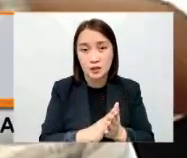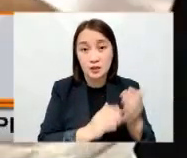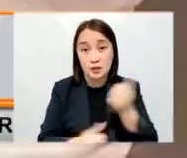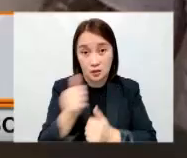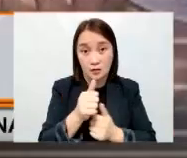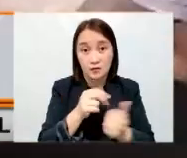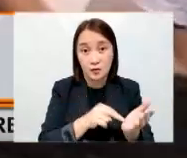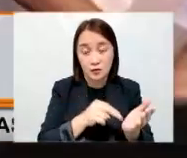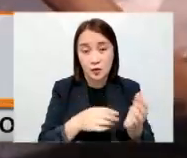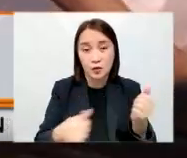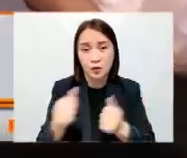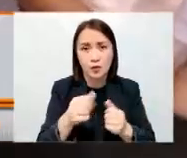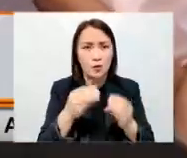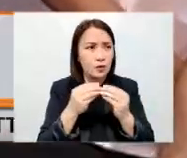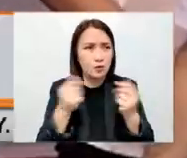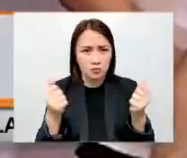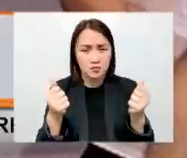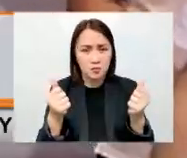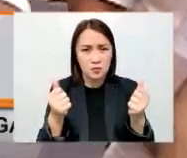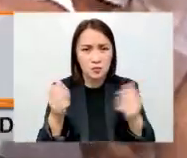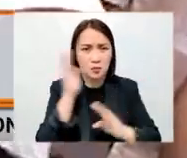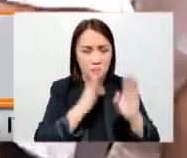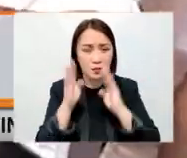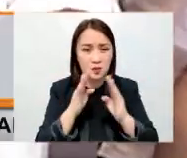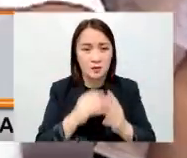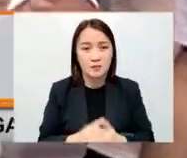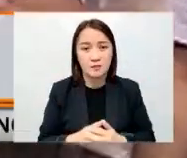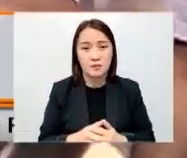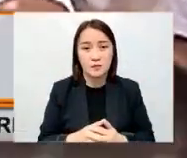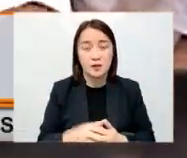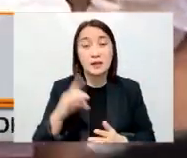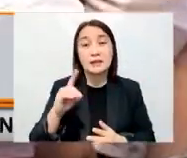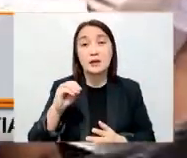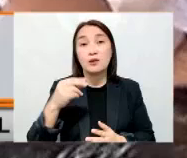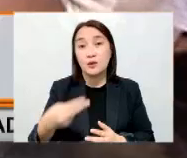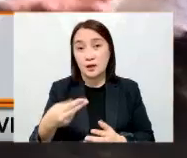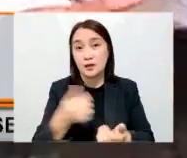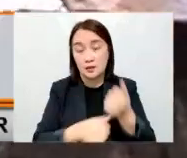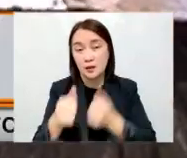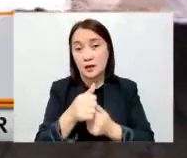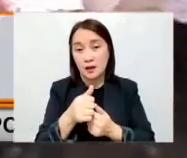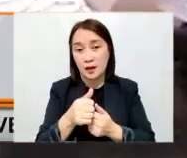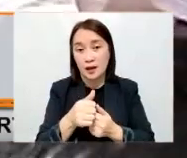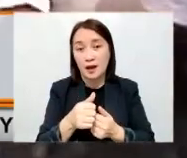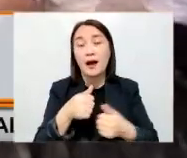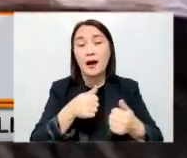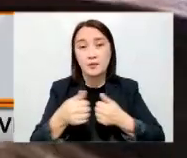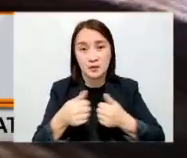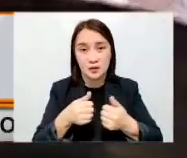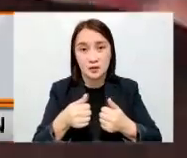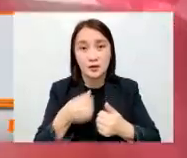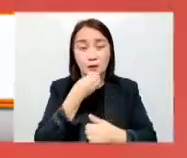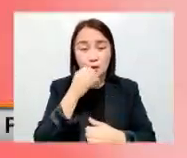these things. Inaasahang maglalabas si Health Secretary Ted Herbosa na administrative order para sa pagbuo ng konseho sa mga susunod